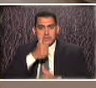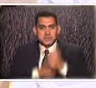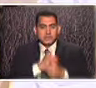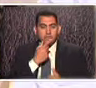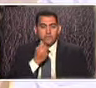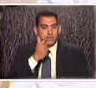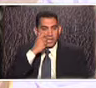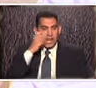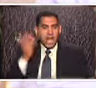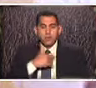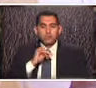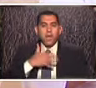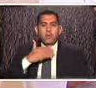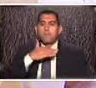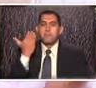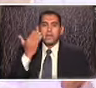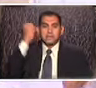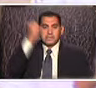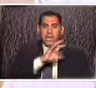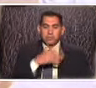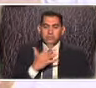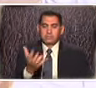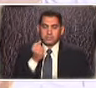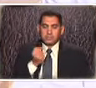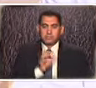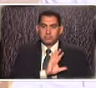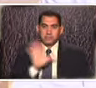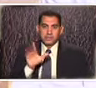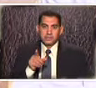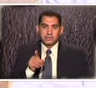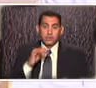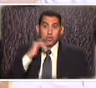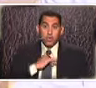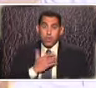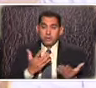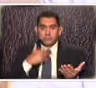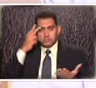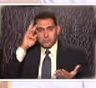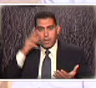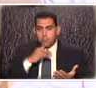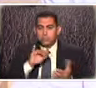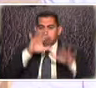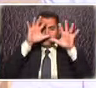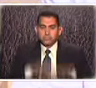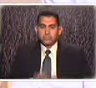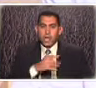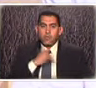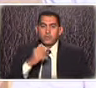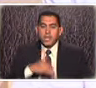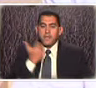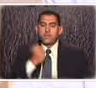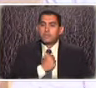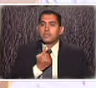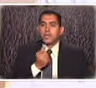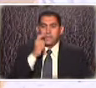شيء مستعد يرتكب اي شيء في مقابل انتزاع ما يريد مستعد ان يهدم مقابل ان ياخذ ما